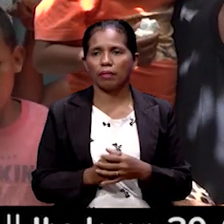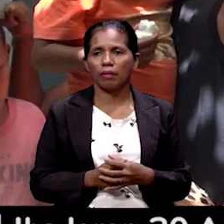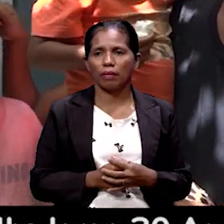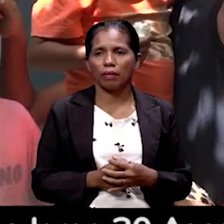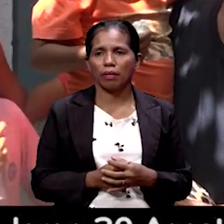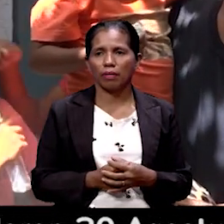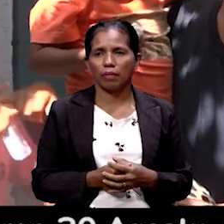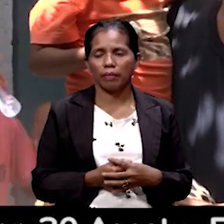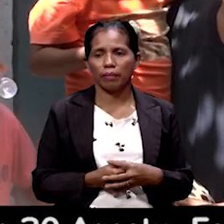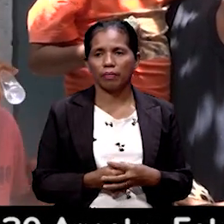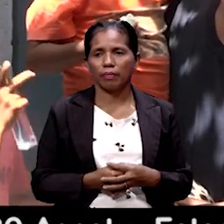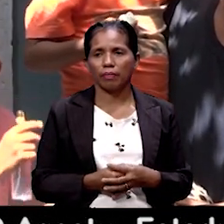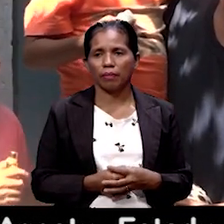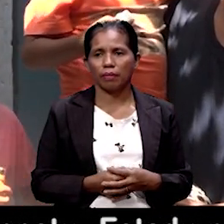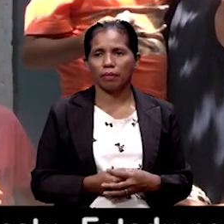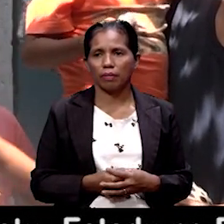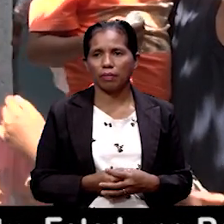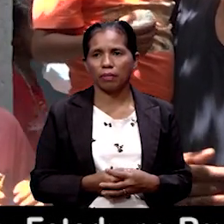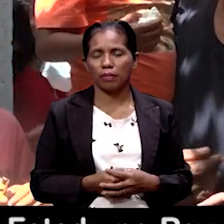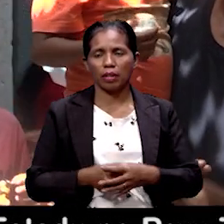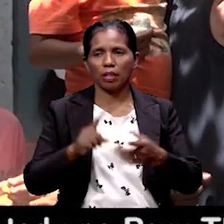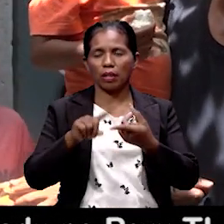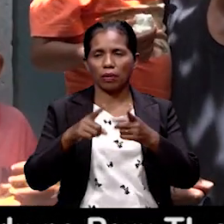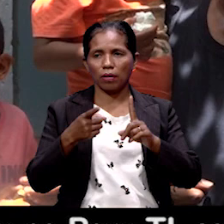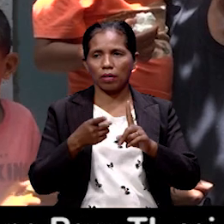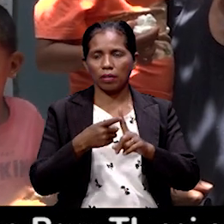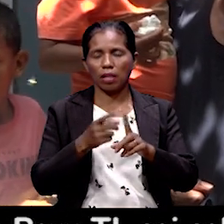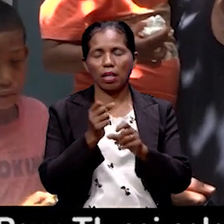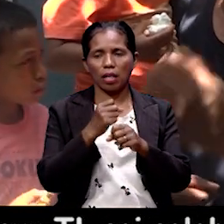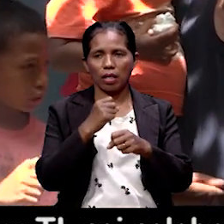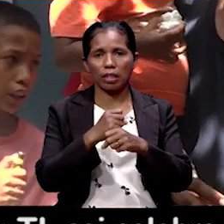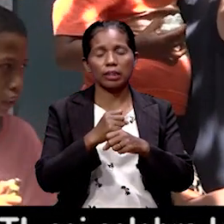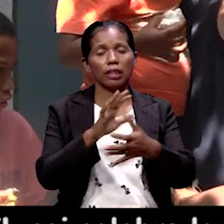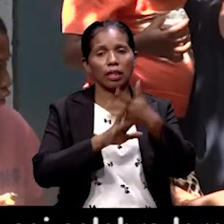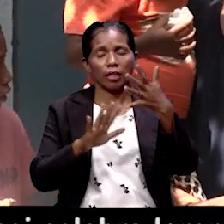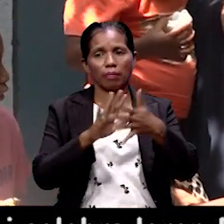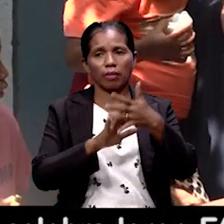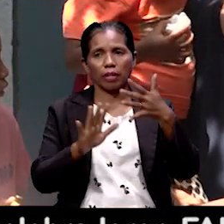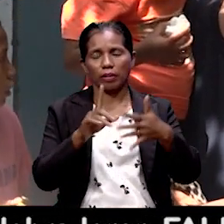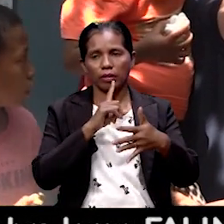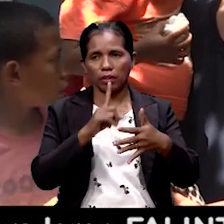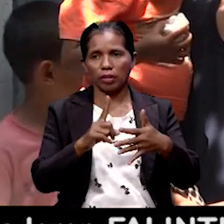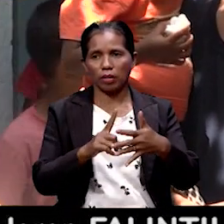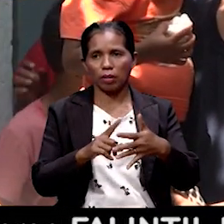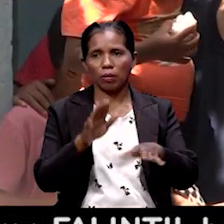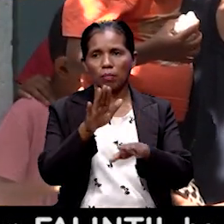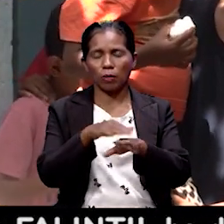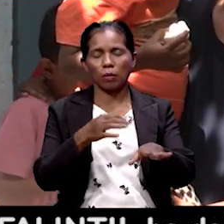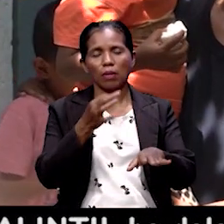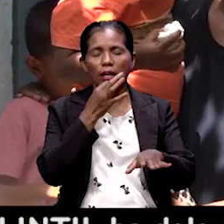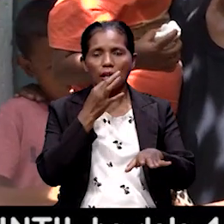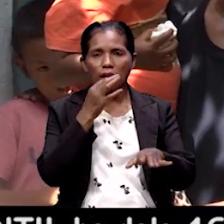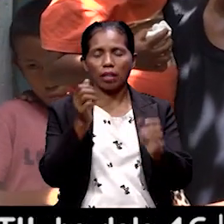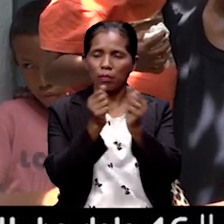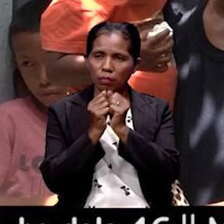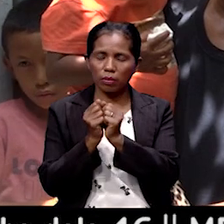ya itu harus ya kolega balu mete Altina pronto ke bolunya ba serba hangem entar